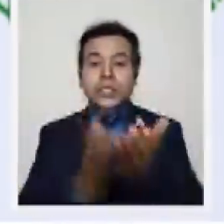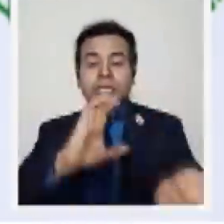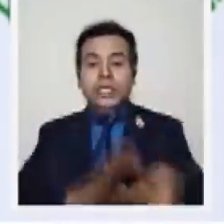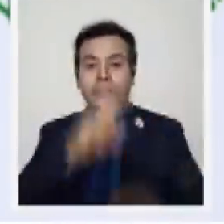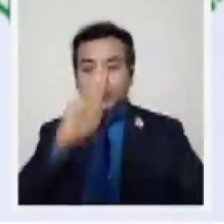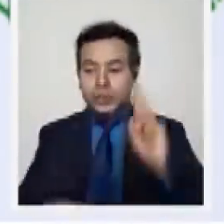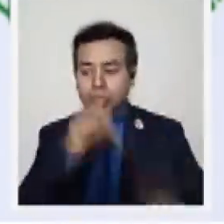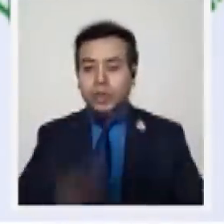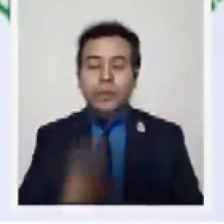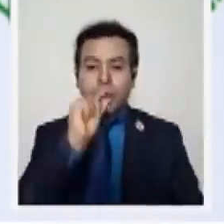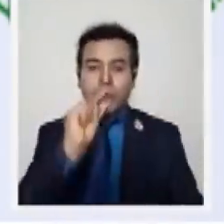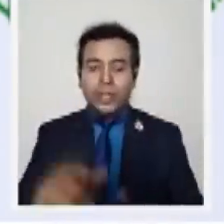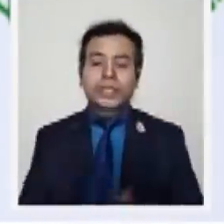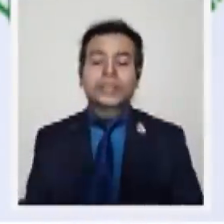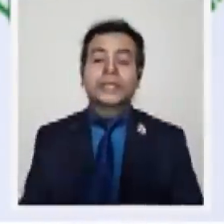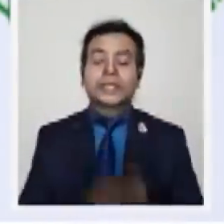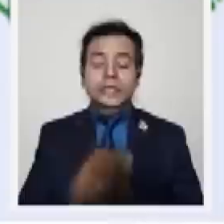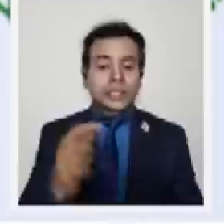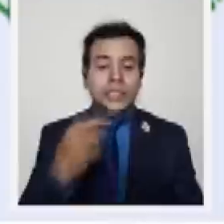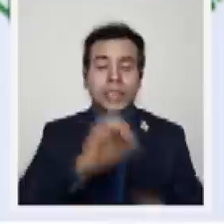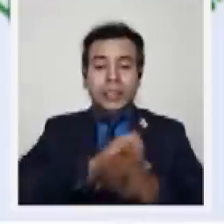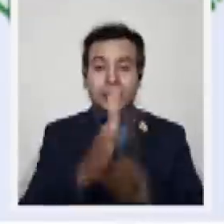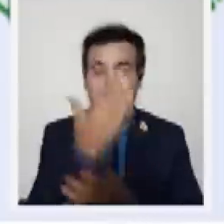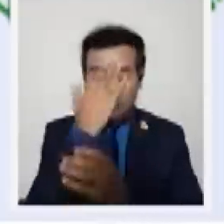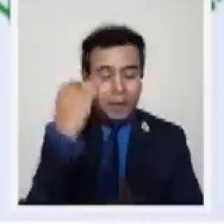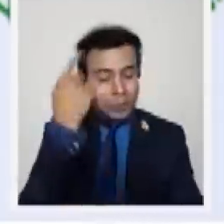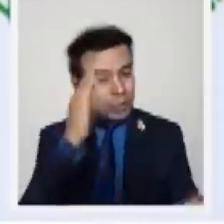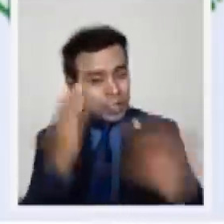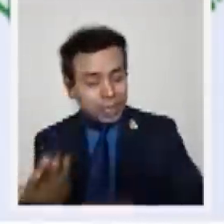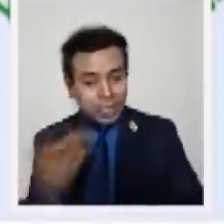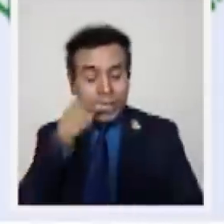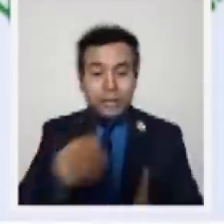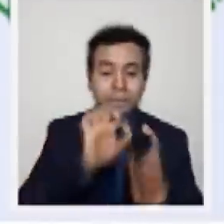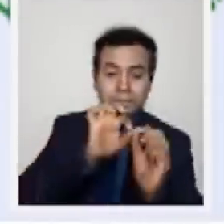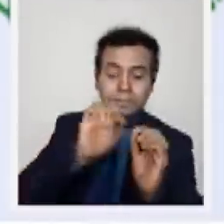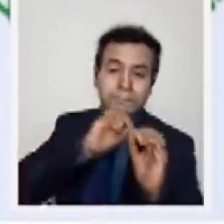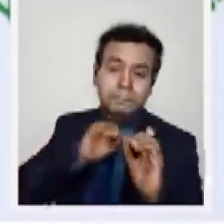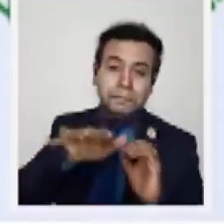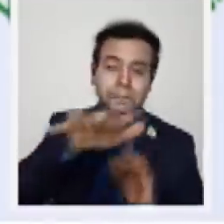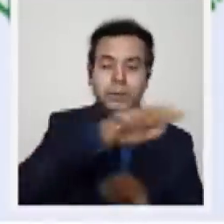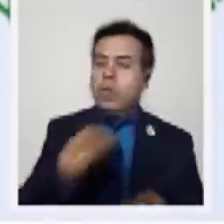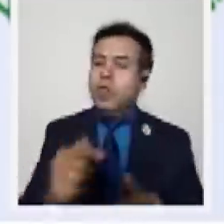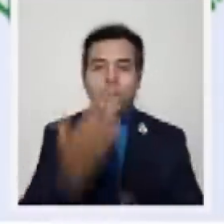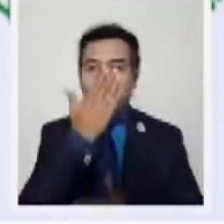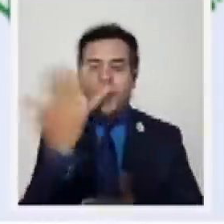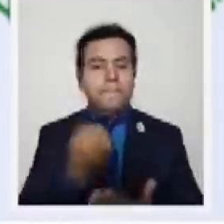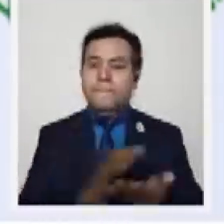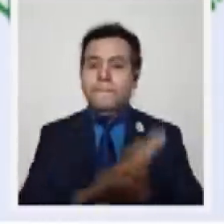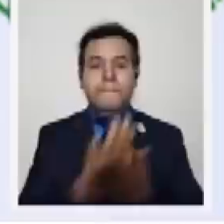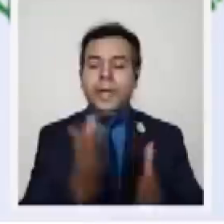যাবে। বিশ্ব স্বাস্থ্য সংস্থা বলেছেন যে এটা প্রমাণিত হয়নি যে মৃত ব্যক্তির কাছ থেকে অন্য ব্যক্তির